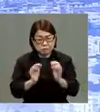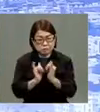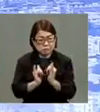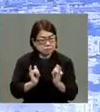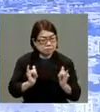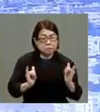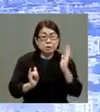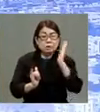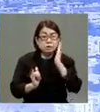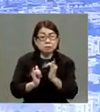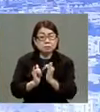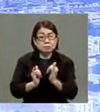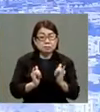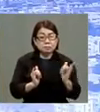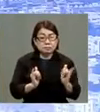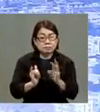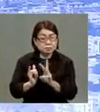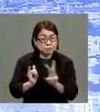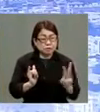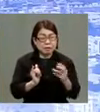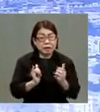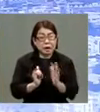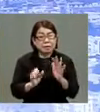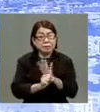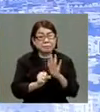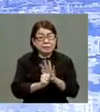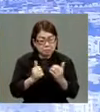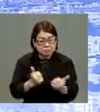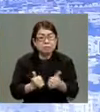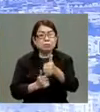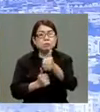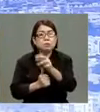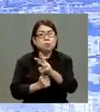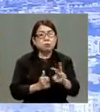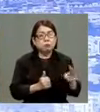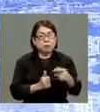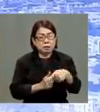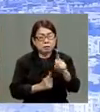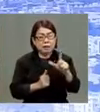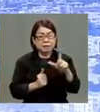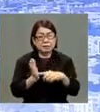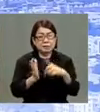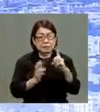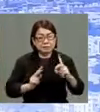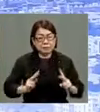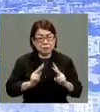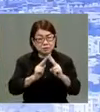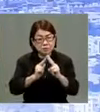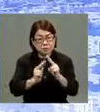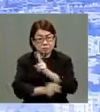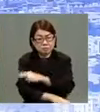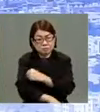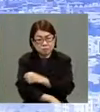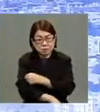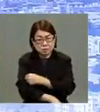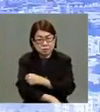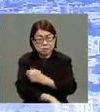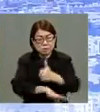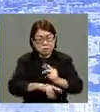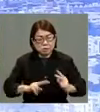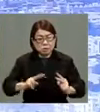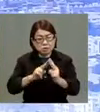หรือมีการเจ็บป่วยทั้งหลายเนี่ยตอนนี้ก็ผ่อนคลายขึ้นนะครับตั้งแต่ปลัดกระทรวงสาธารณสุขท่านรองนายกรัฐมนตรีท่านรัฐมนตรีว่าการกระทรวงสาธ